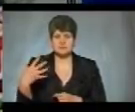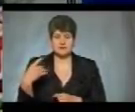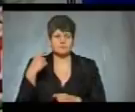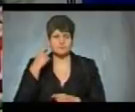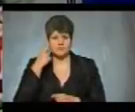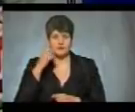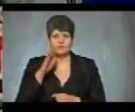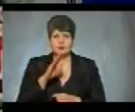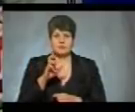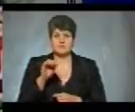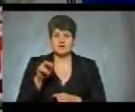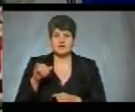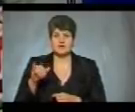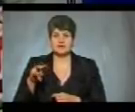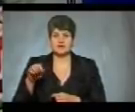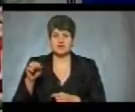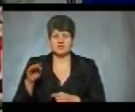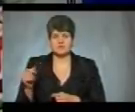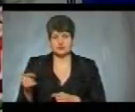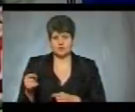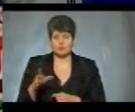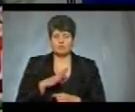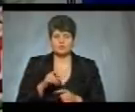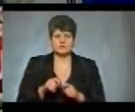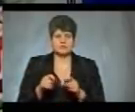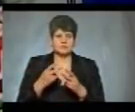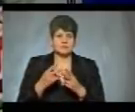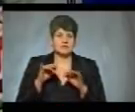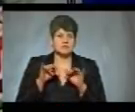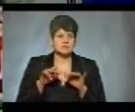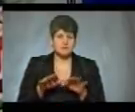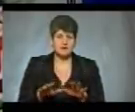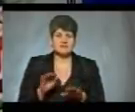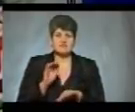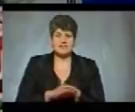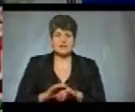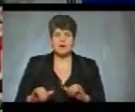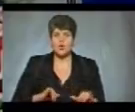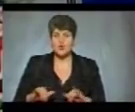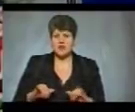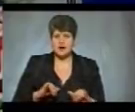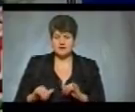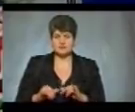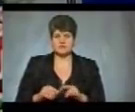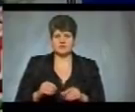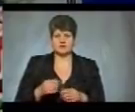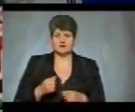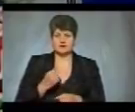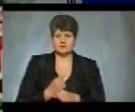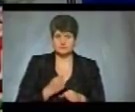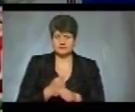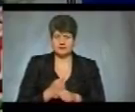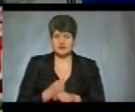25-річного Володимира Білашевича із Тернополя. Було порушено кримінальне провадження за фактами хуліганства та заподіяння важких тілесних